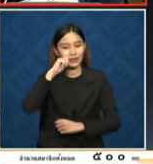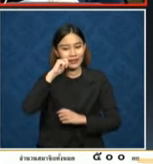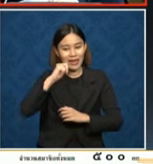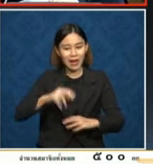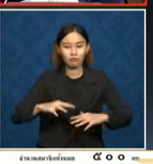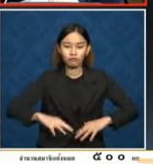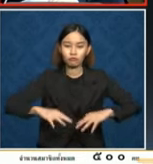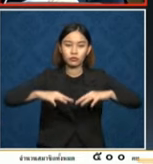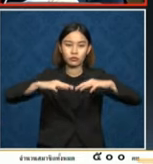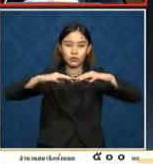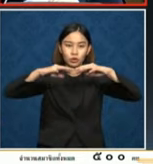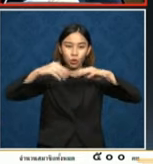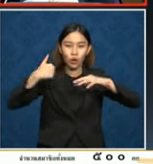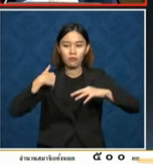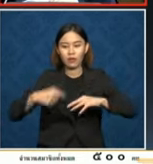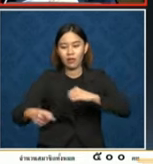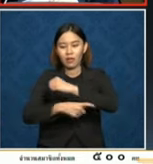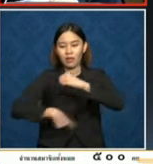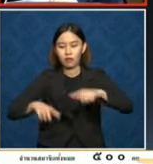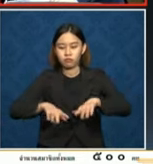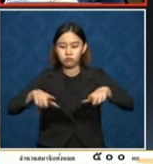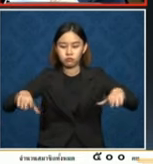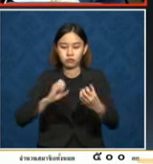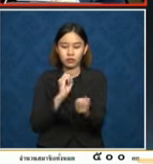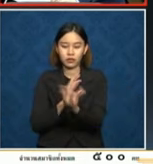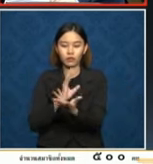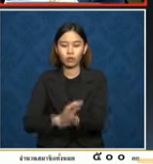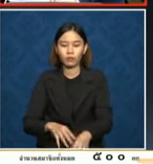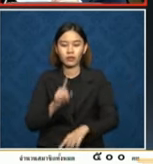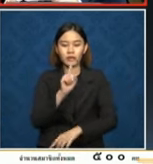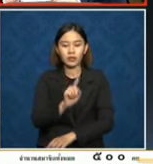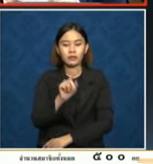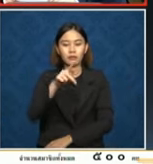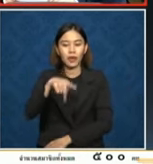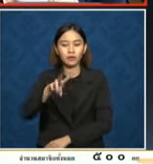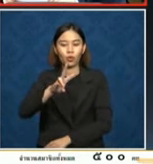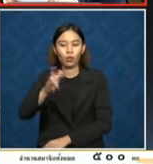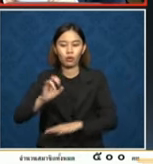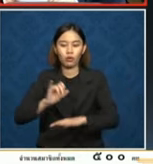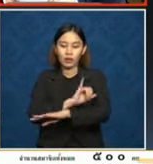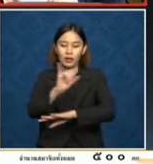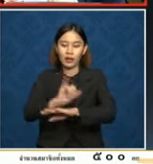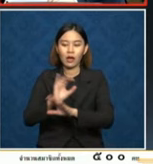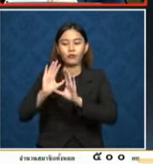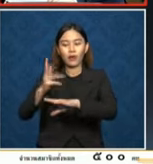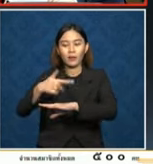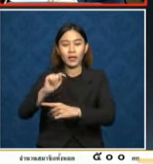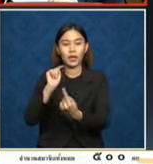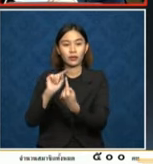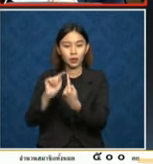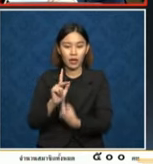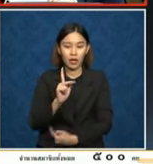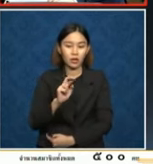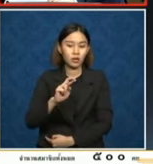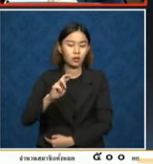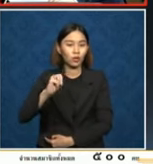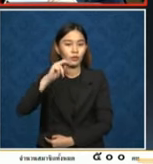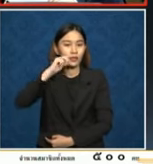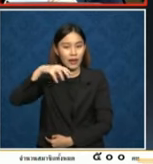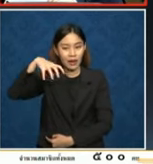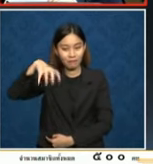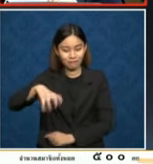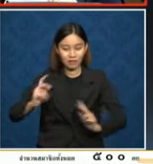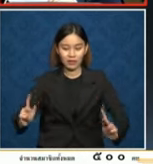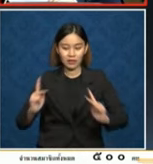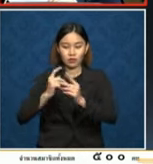น้ำก็ท่วมไร่นาพื้นที่เสียหายกว่า 1,600 ไร่ผมจึงขอฝากท่านประธานนำเรียนไปยังกรมชลประทานกระทรวงเกษ